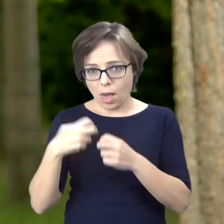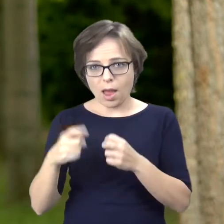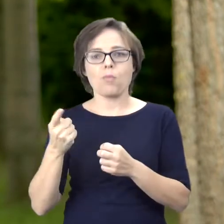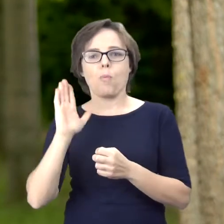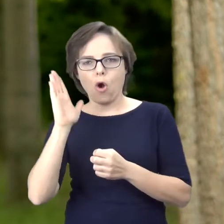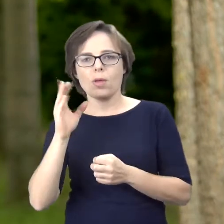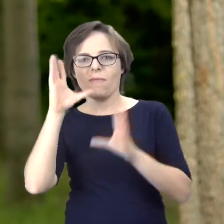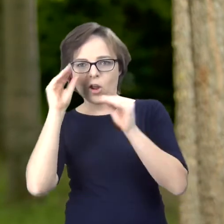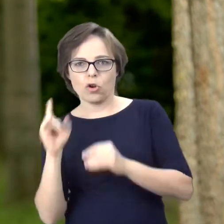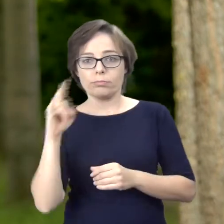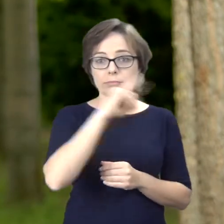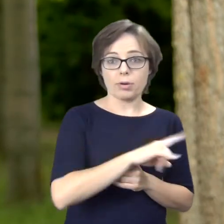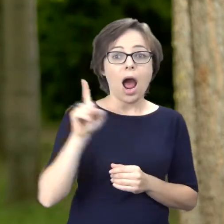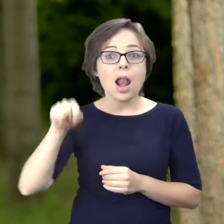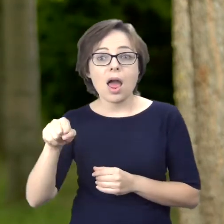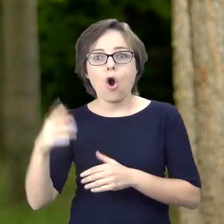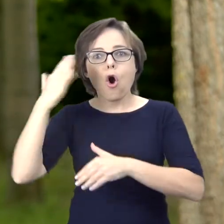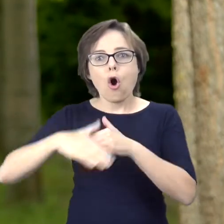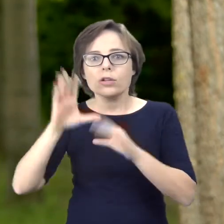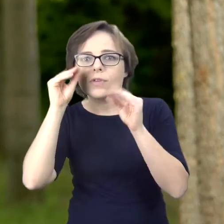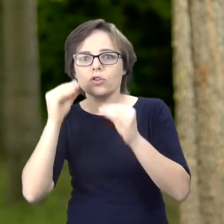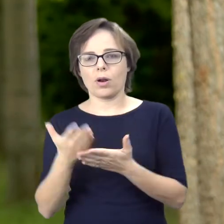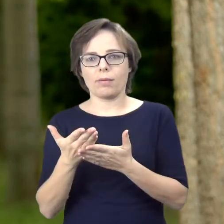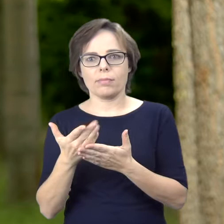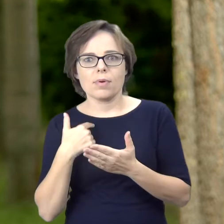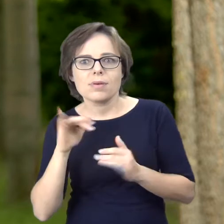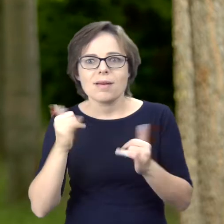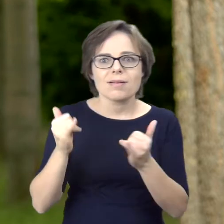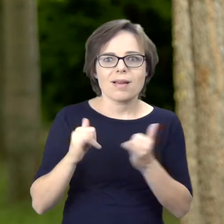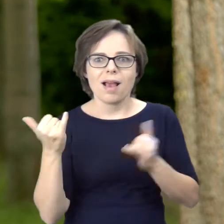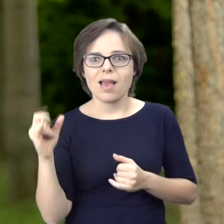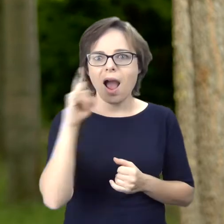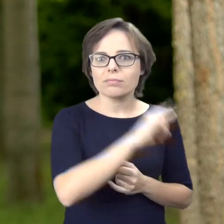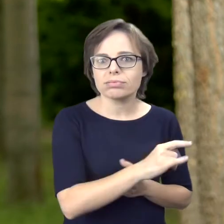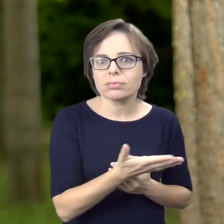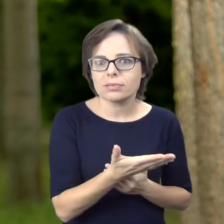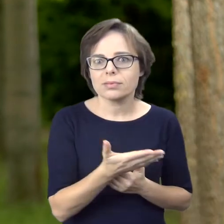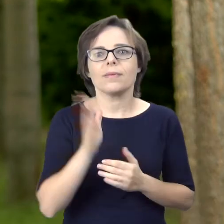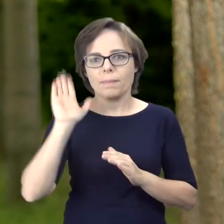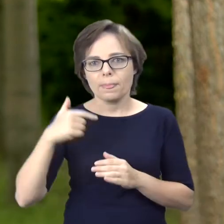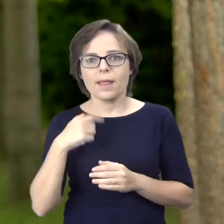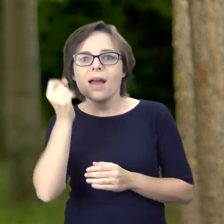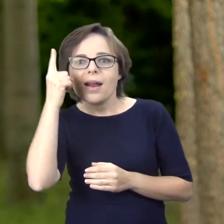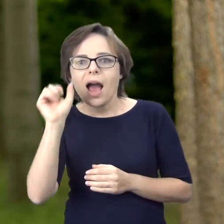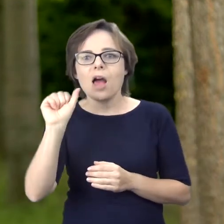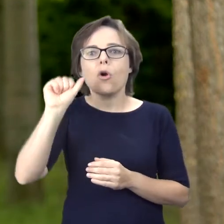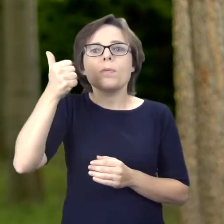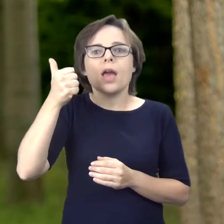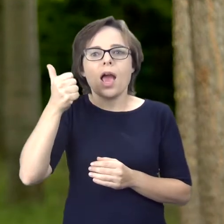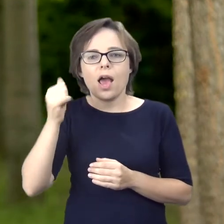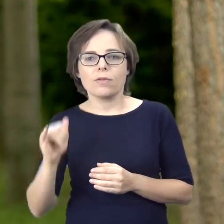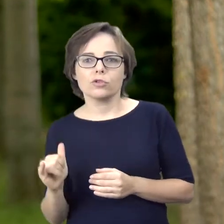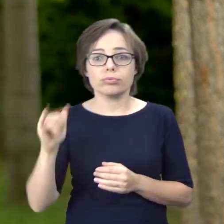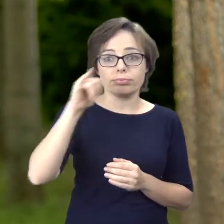ale że ten maraton skończył się wieczorem, więc trzeba było kombinować. W związku z tym poleciałem pierwszym lotem w niedzielę